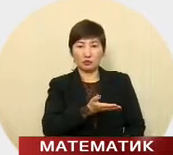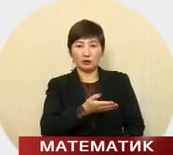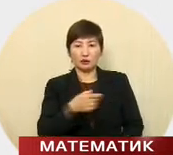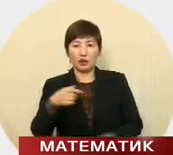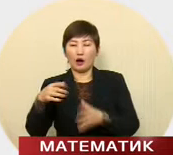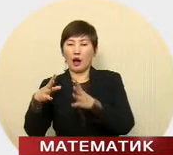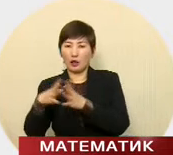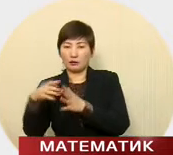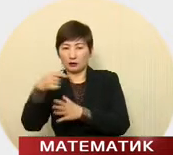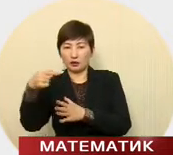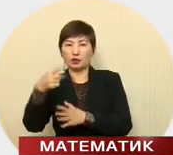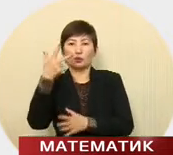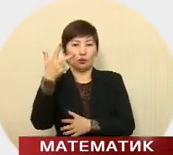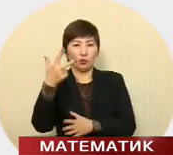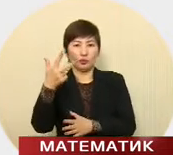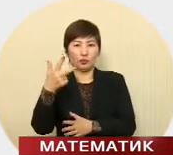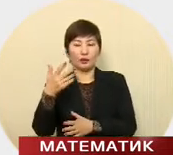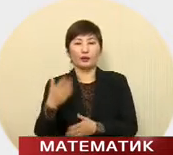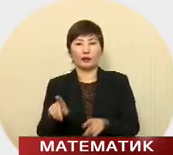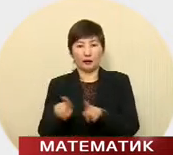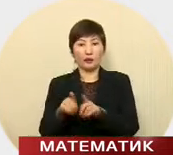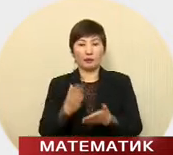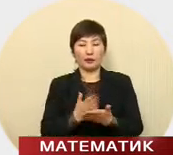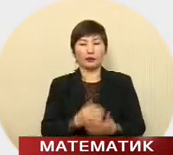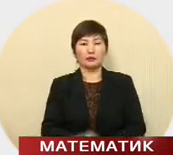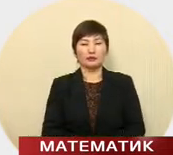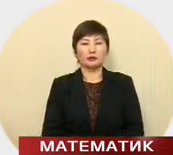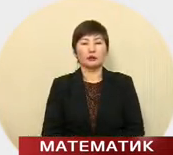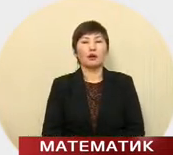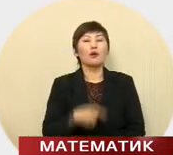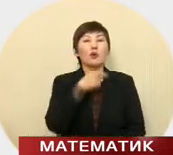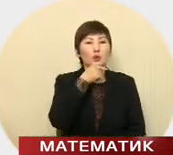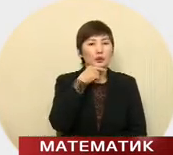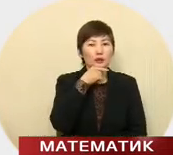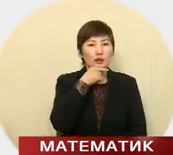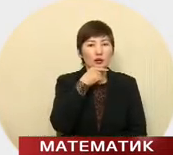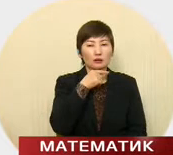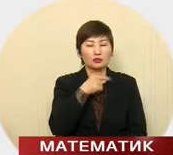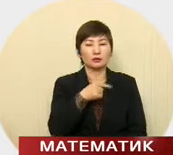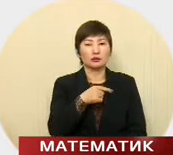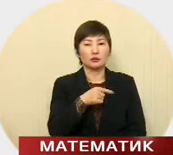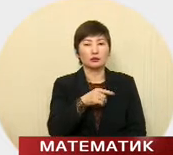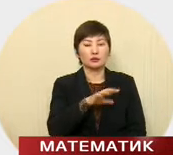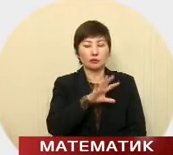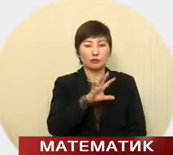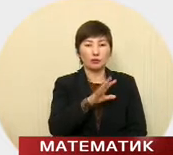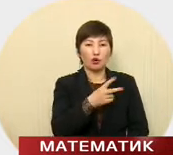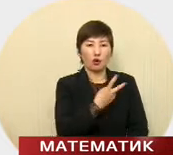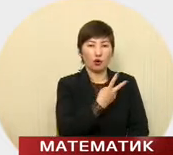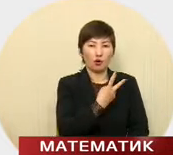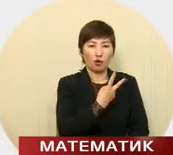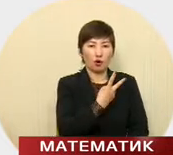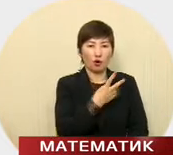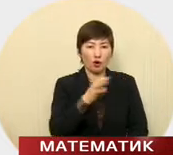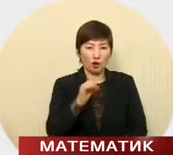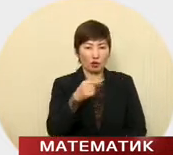хураавал 10-ны 3 гэсэн энгийн бутархаатай тэнцэж байна. За улаан өнгийн савтай цэцэг маань нийт цэцгийн 20-ны